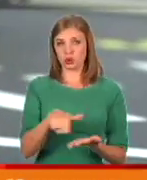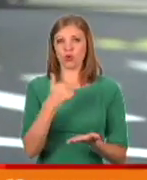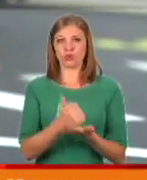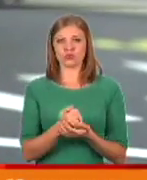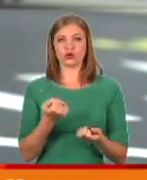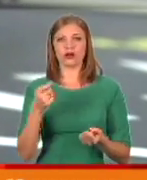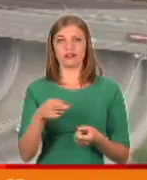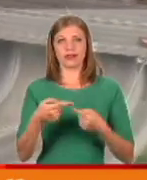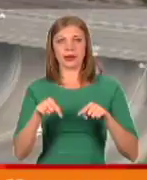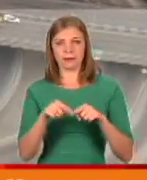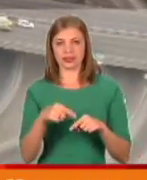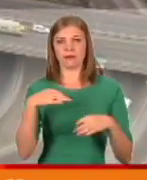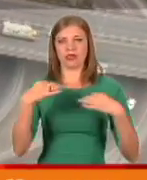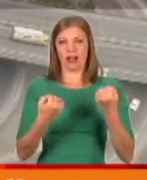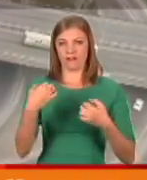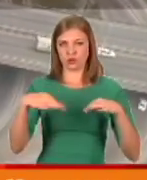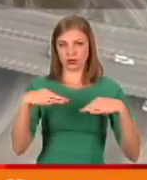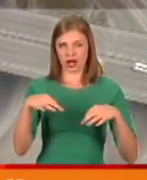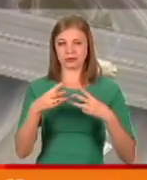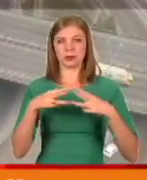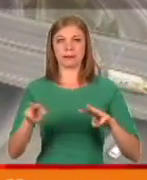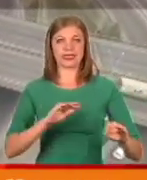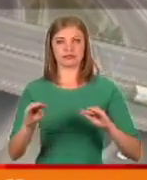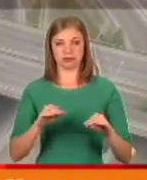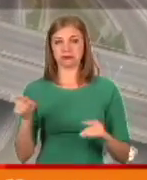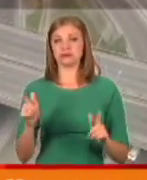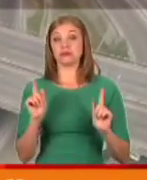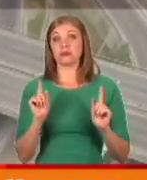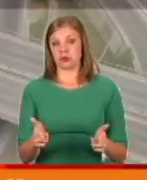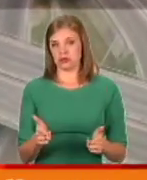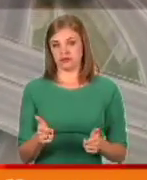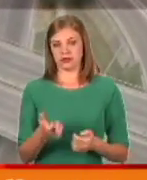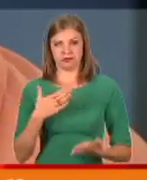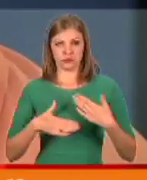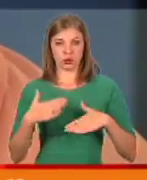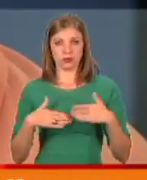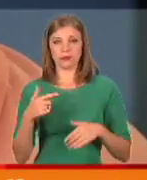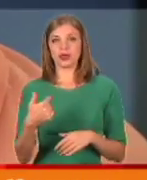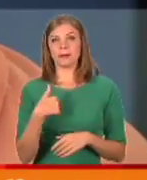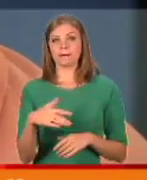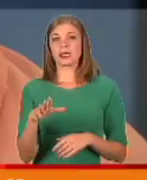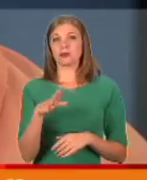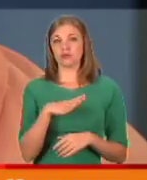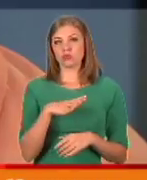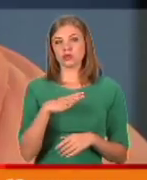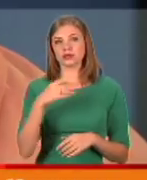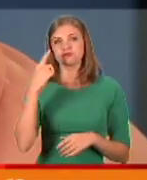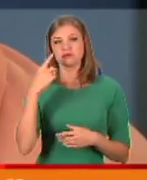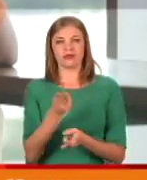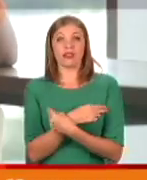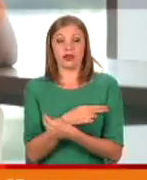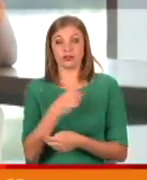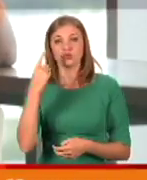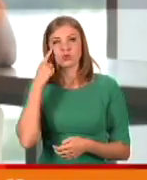департамент дорожнього господарства і автотранспорту Мінінфраструктури, погодився залюбки. Ми були наївні, думаючи, що